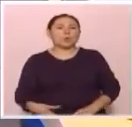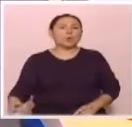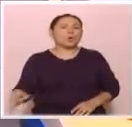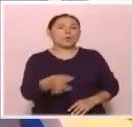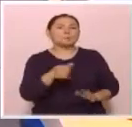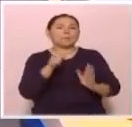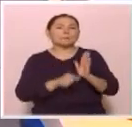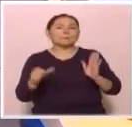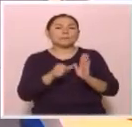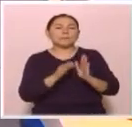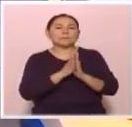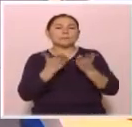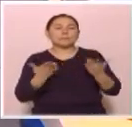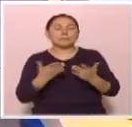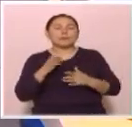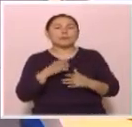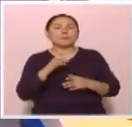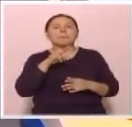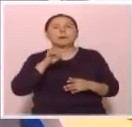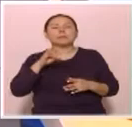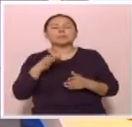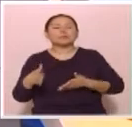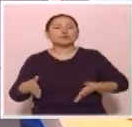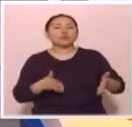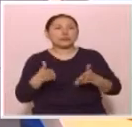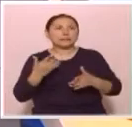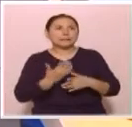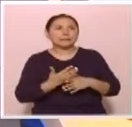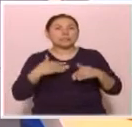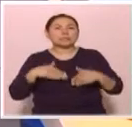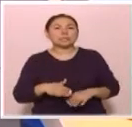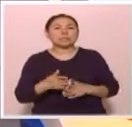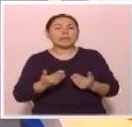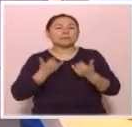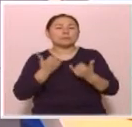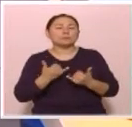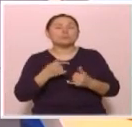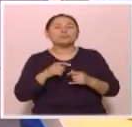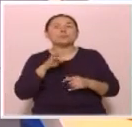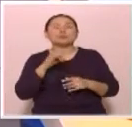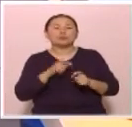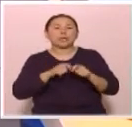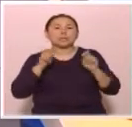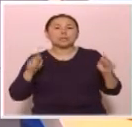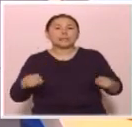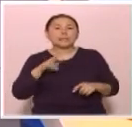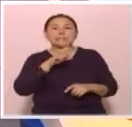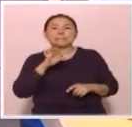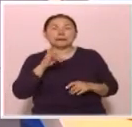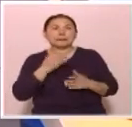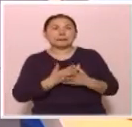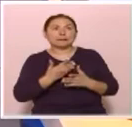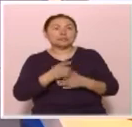Облыстағы 66 кітапханада парасат жолы жобалық кеңсесімен арнайы бұрыштар ашылды. Енді зиялы қауым